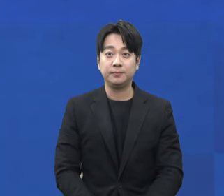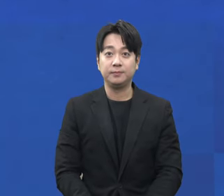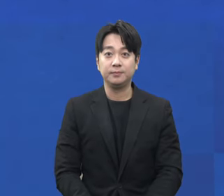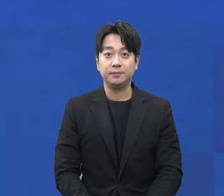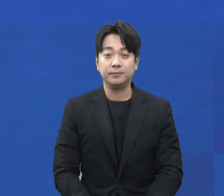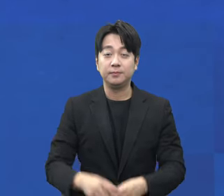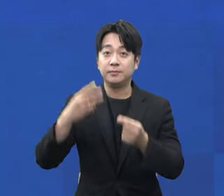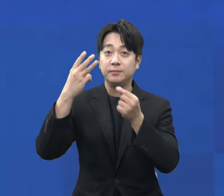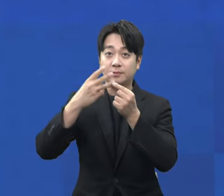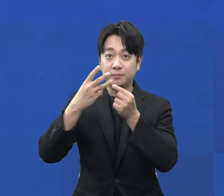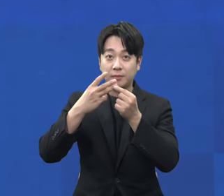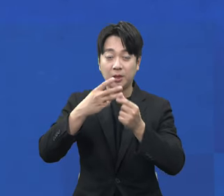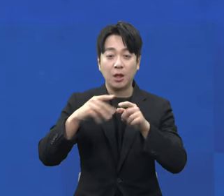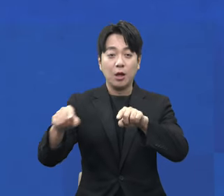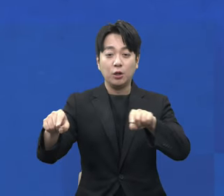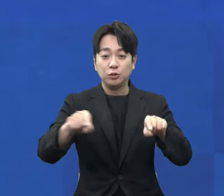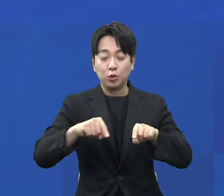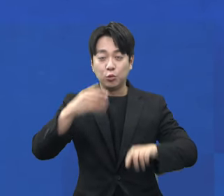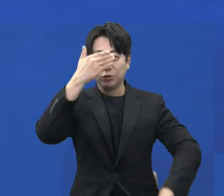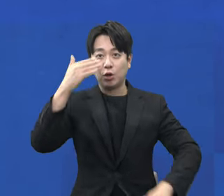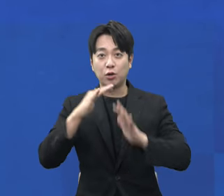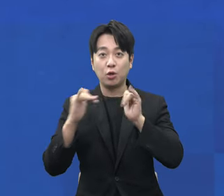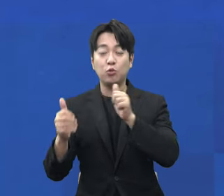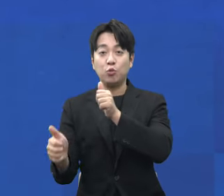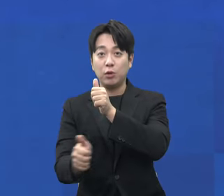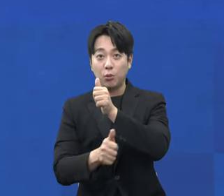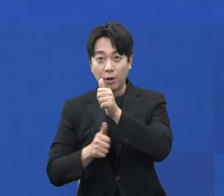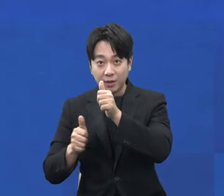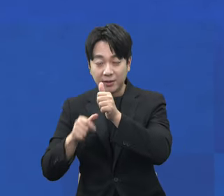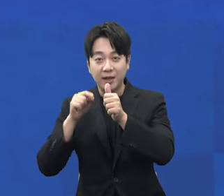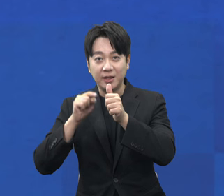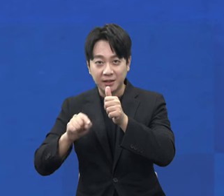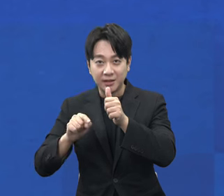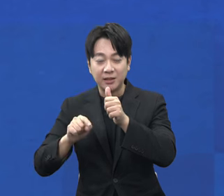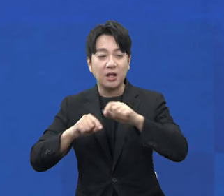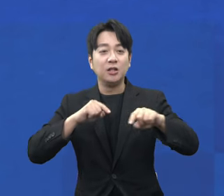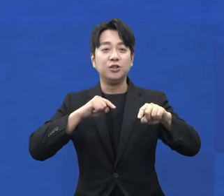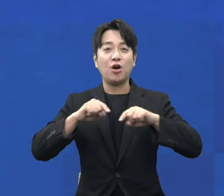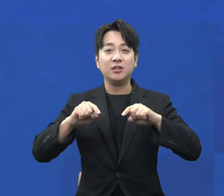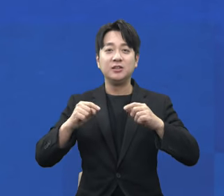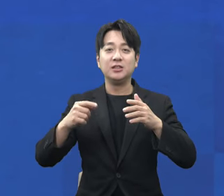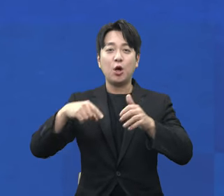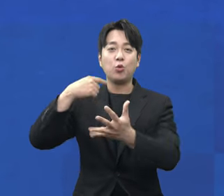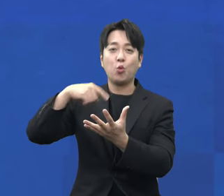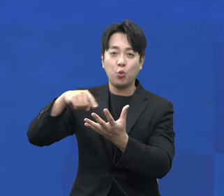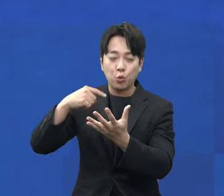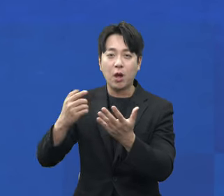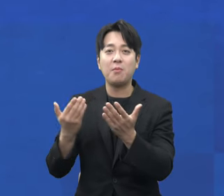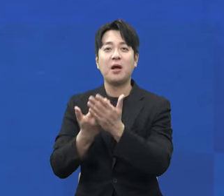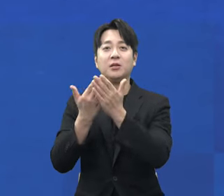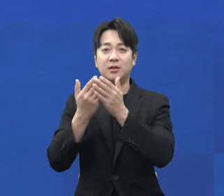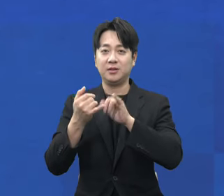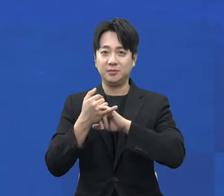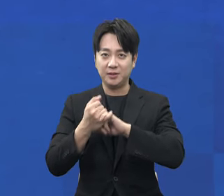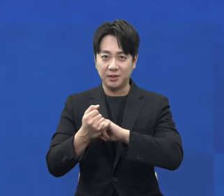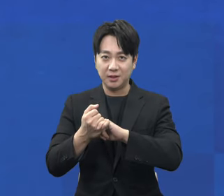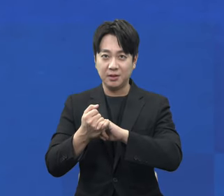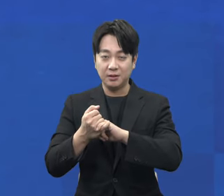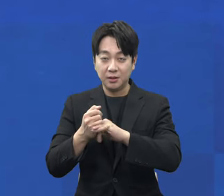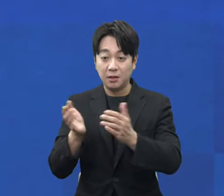셋째, 전국청년위원회를 명실상부한 청년정치사관학교로 만들겠습니다. 실무교육부터 맞춤형